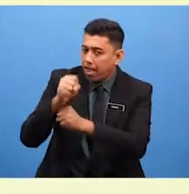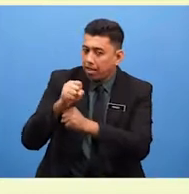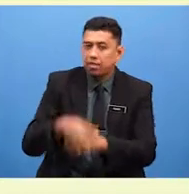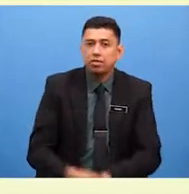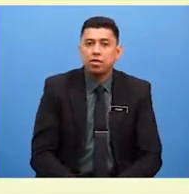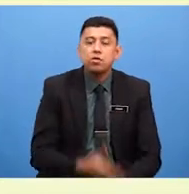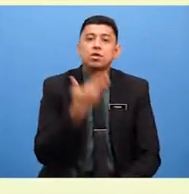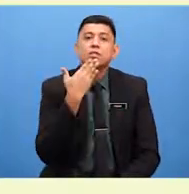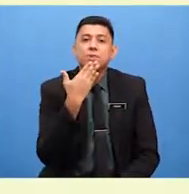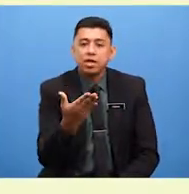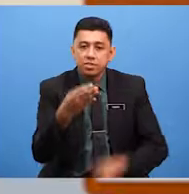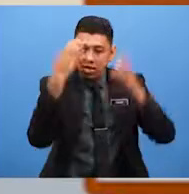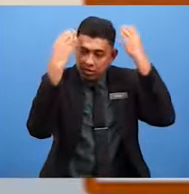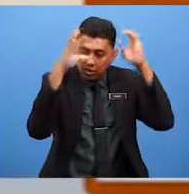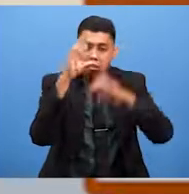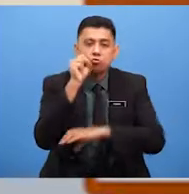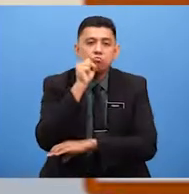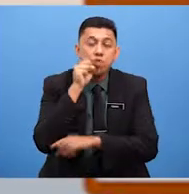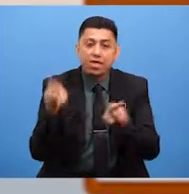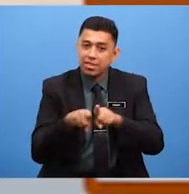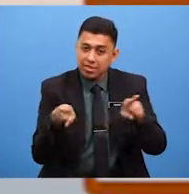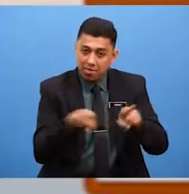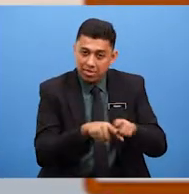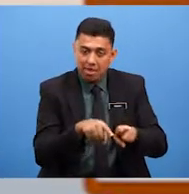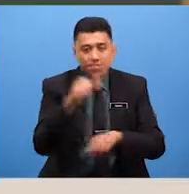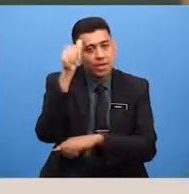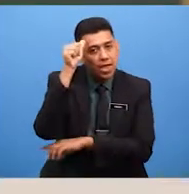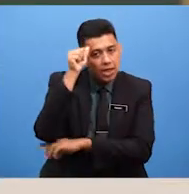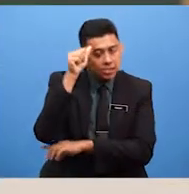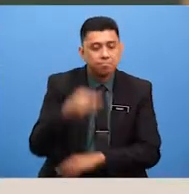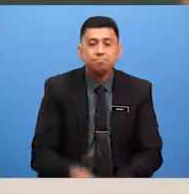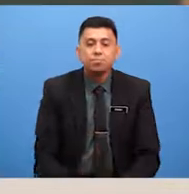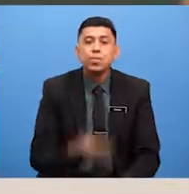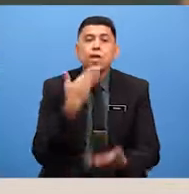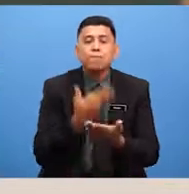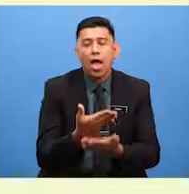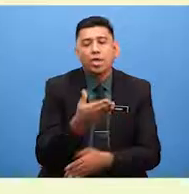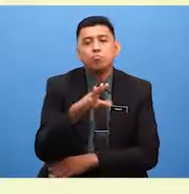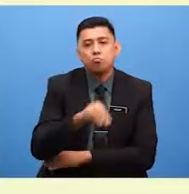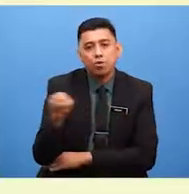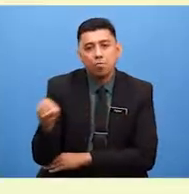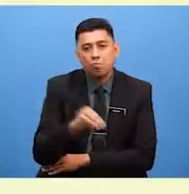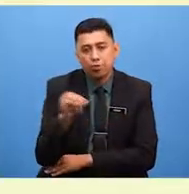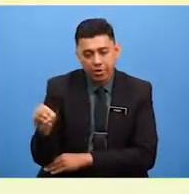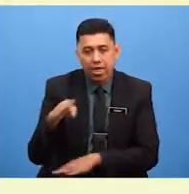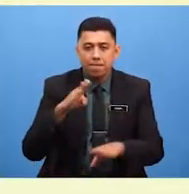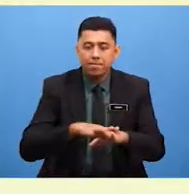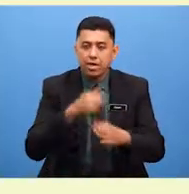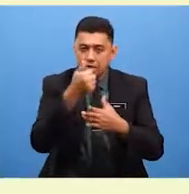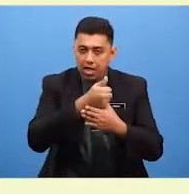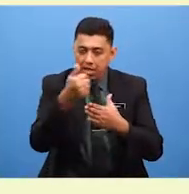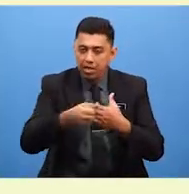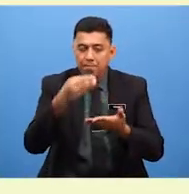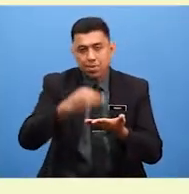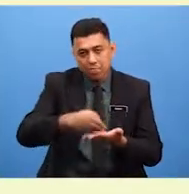Terima kasih, Cikgu Siva. Sama-sama, Alex. Baik, murid-murid. Pada akhir pembelajaran hari